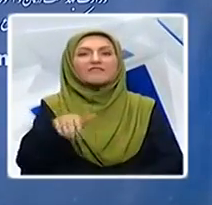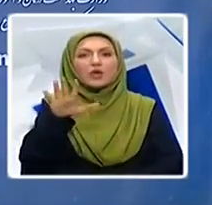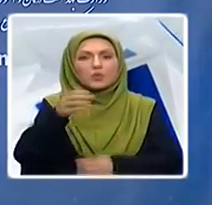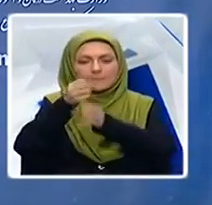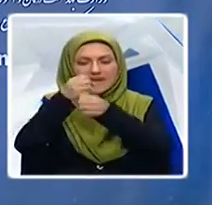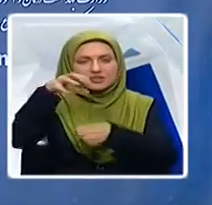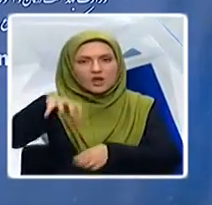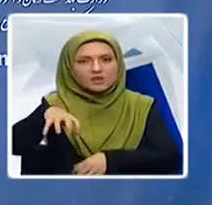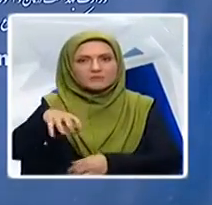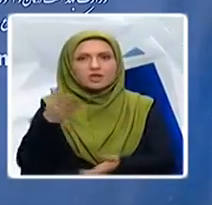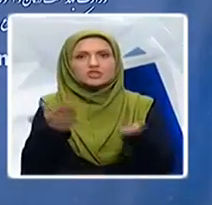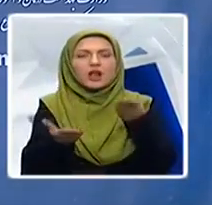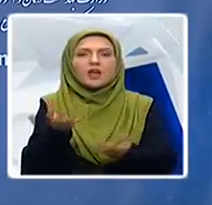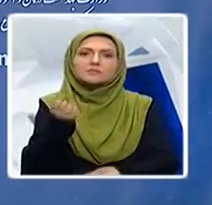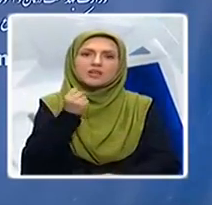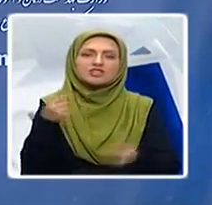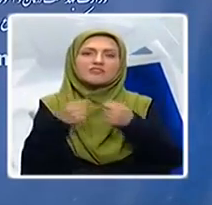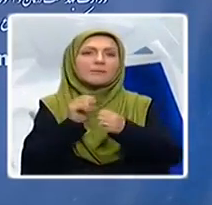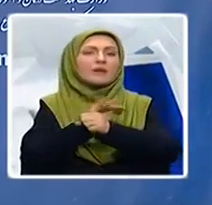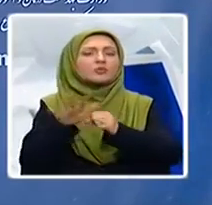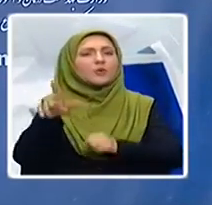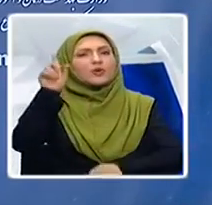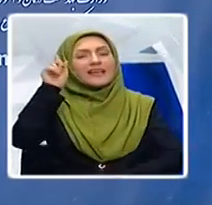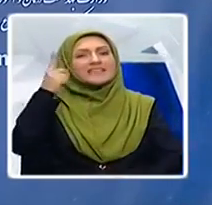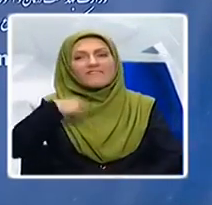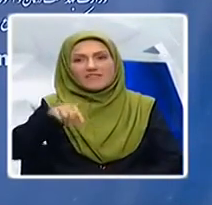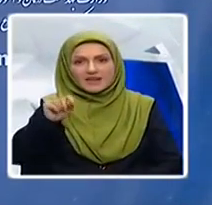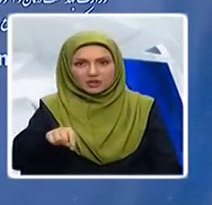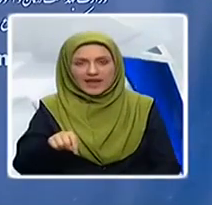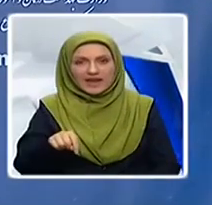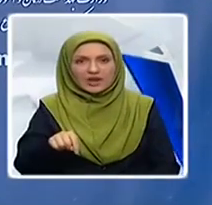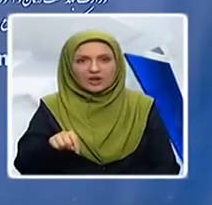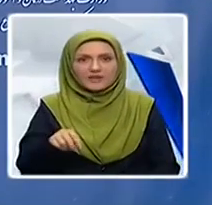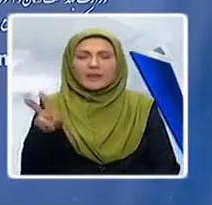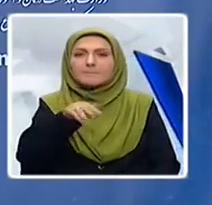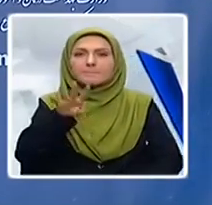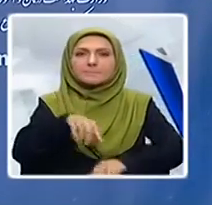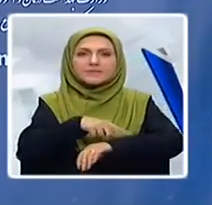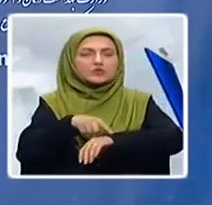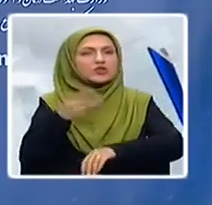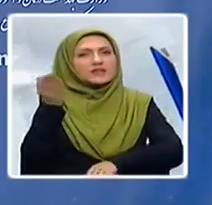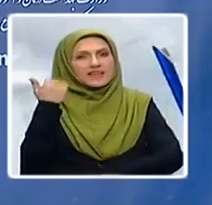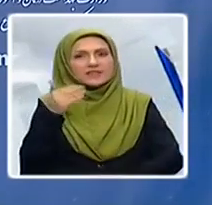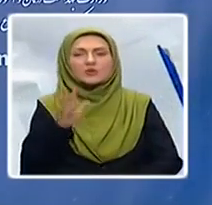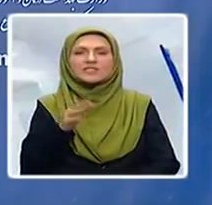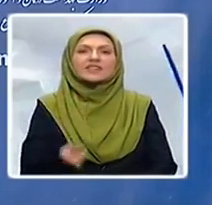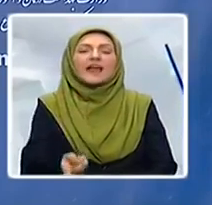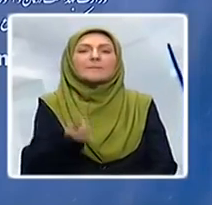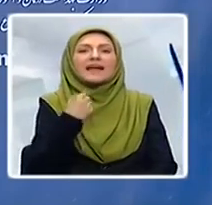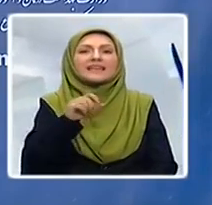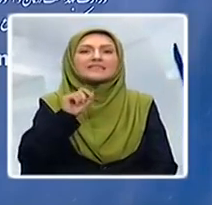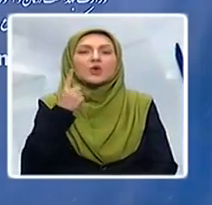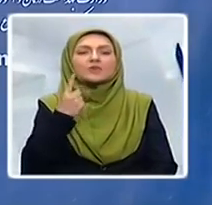کشور تا امروز از ابتدای بسیج ملی مقابله با کرونا انجام شده، ظرف 24 ساعت گذشته 1,134